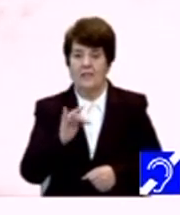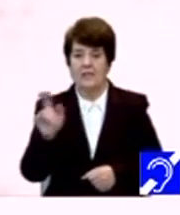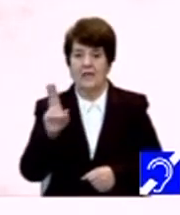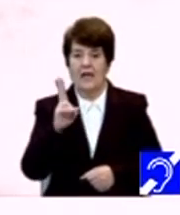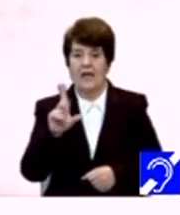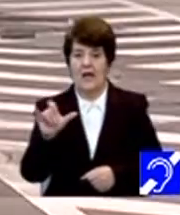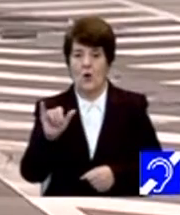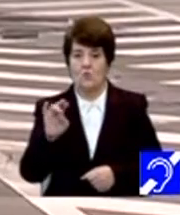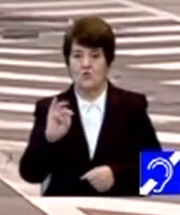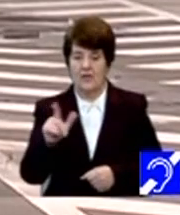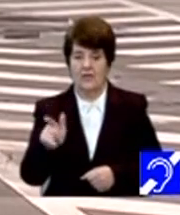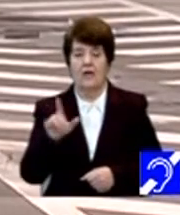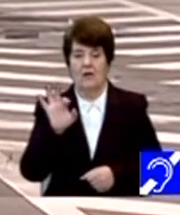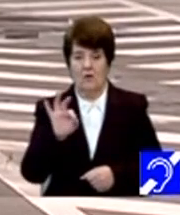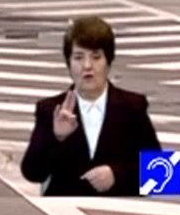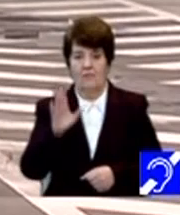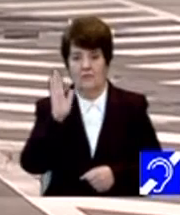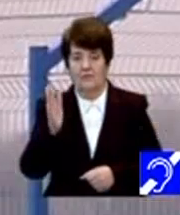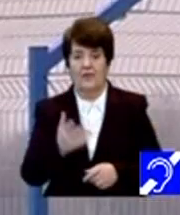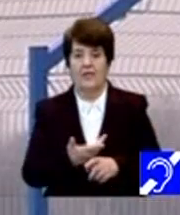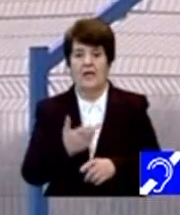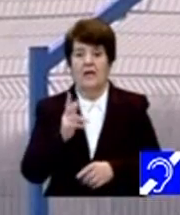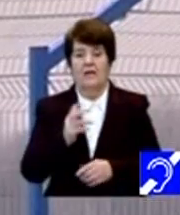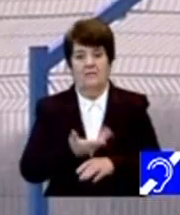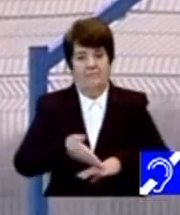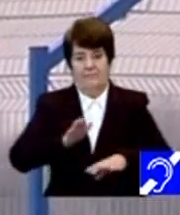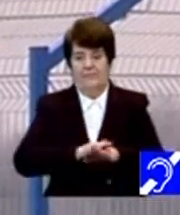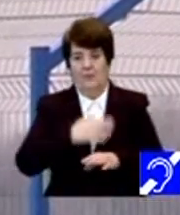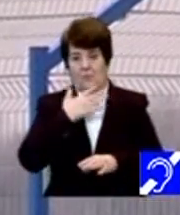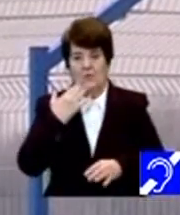raionul Căușeni. Acum el riscă ani grei de pușcărie.